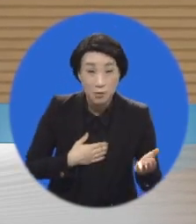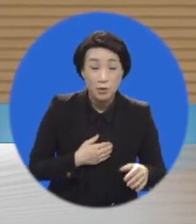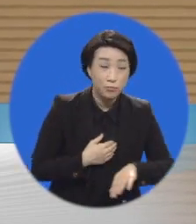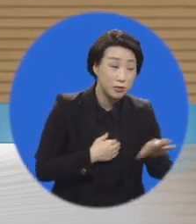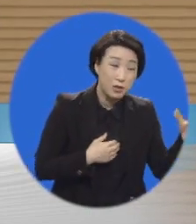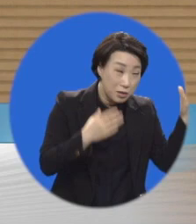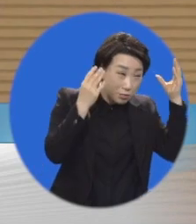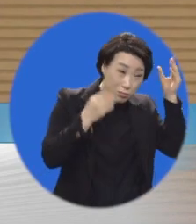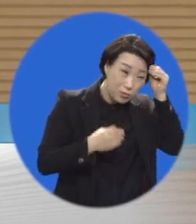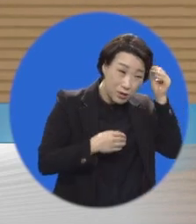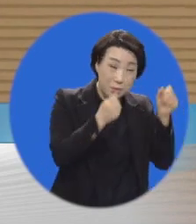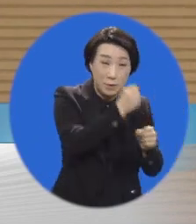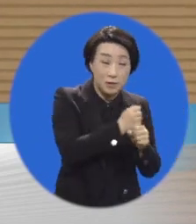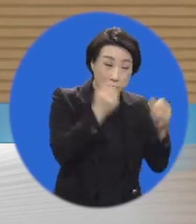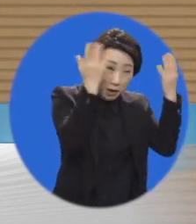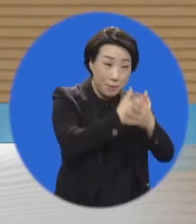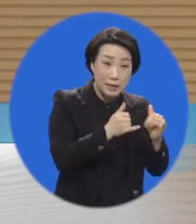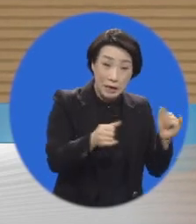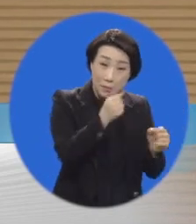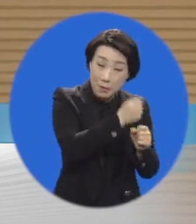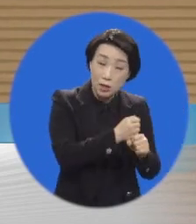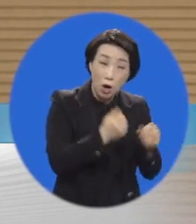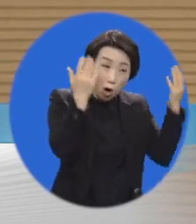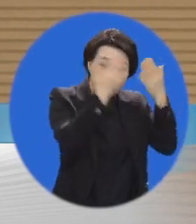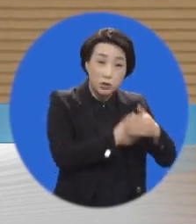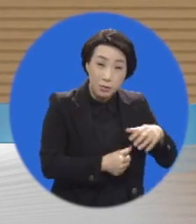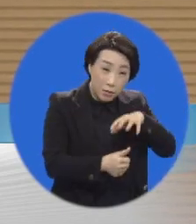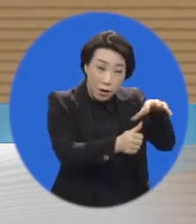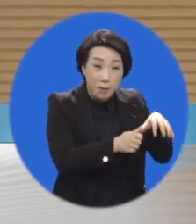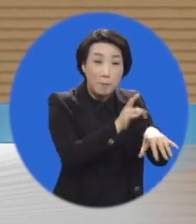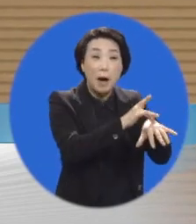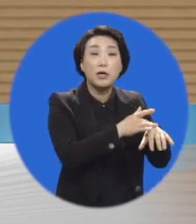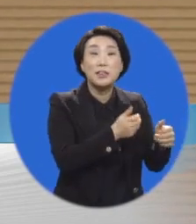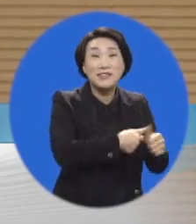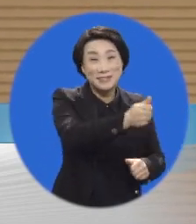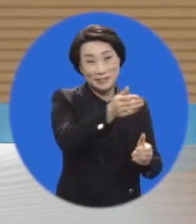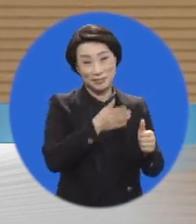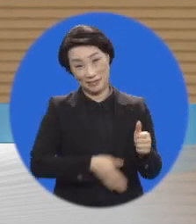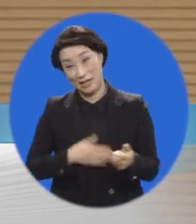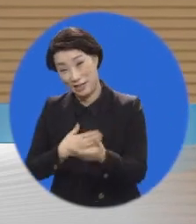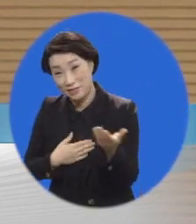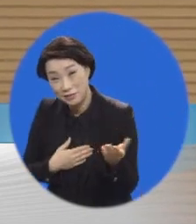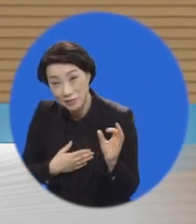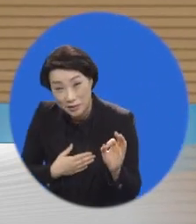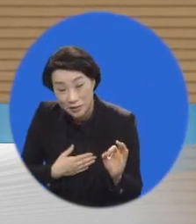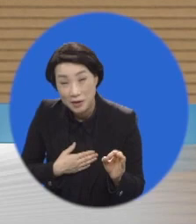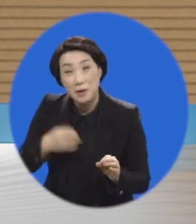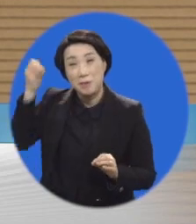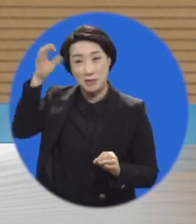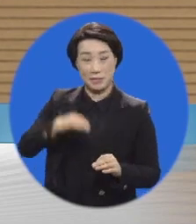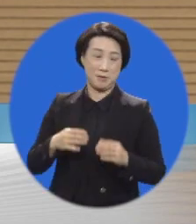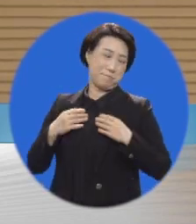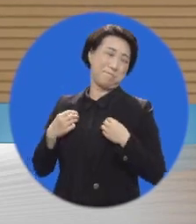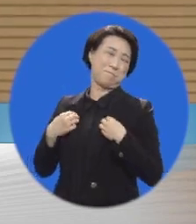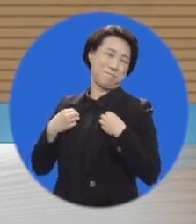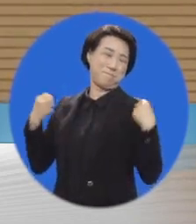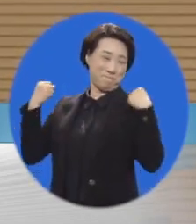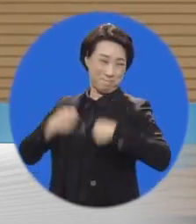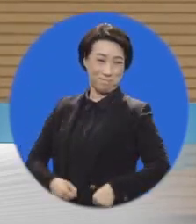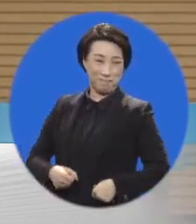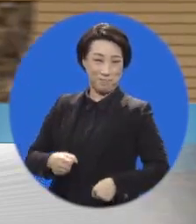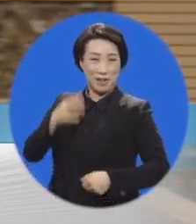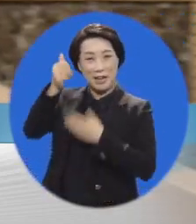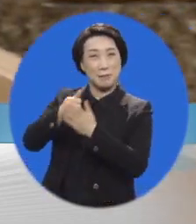밤중 인간을 만드는 어둠의 주관자 마귀 세력을 이기면서 우리는 빛의 갑옷을 입고